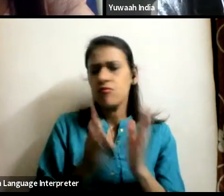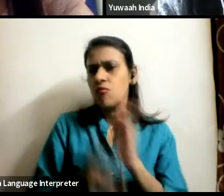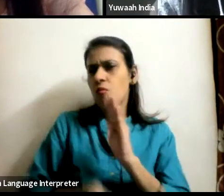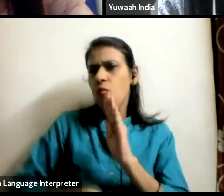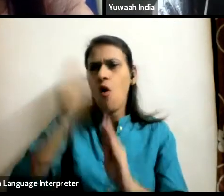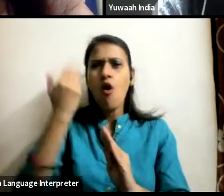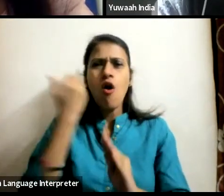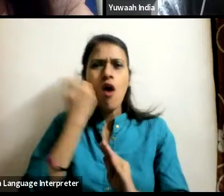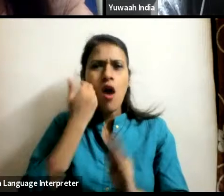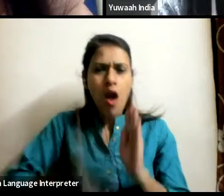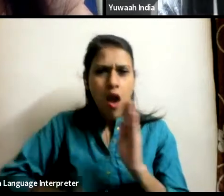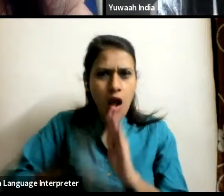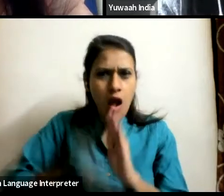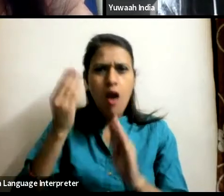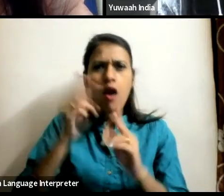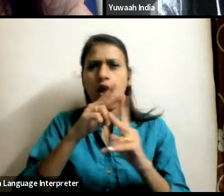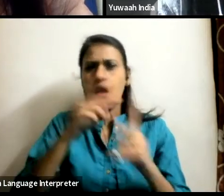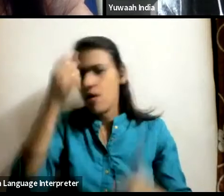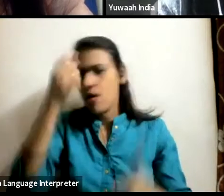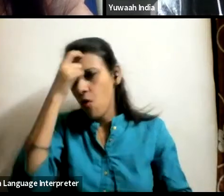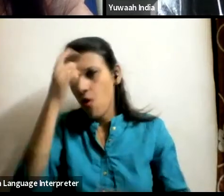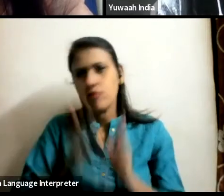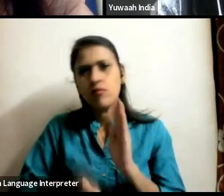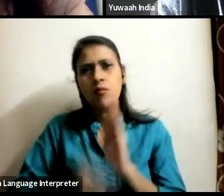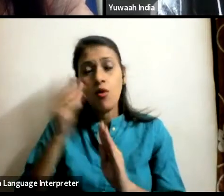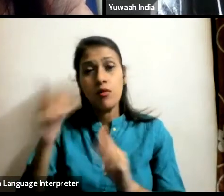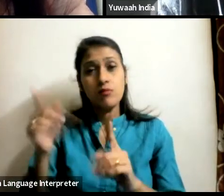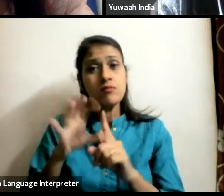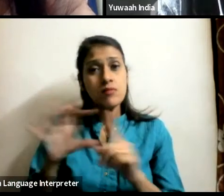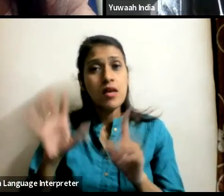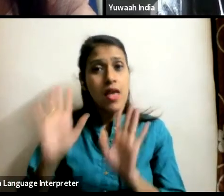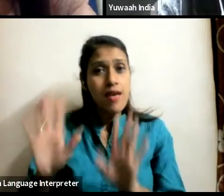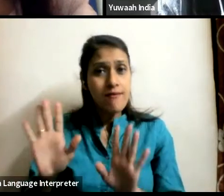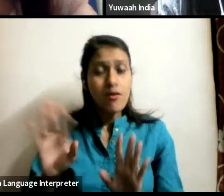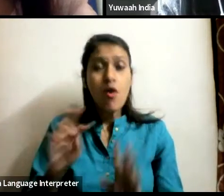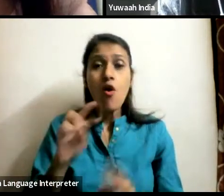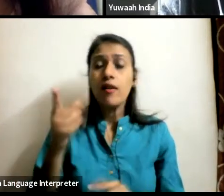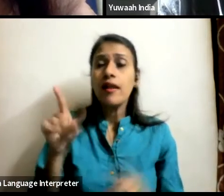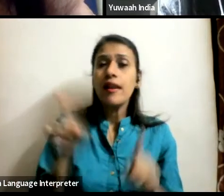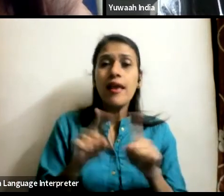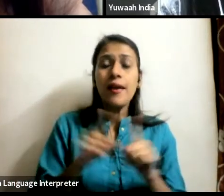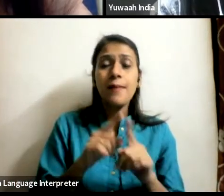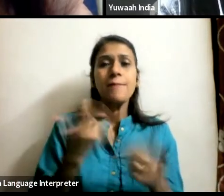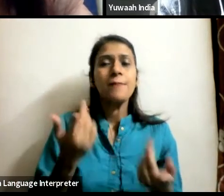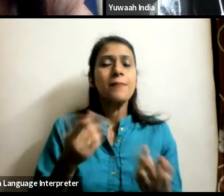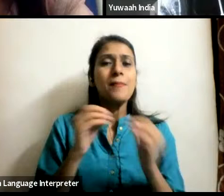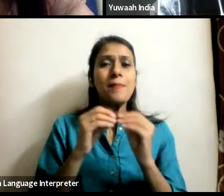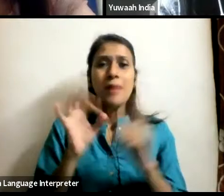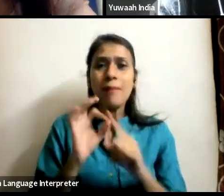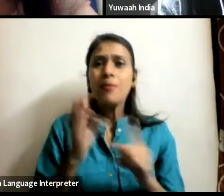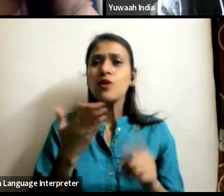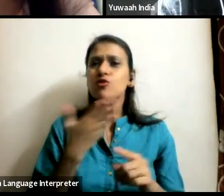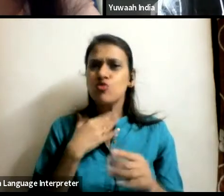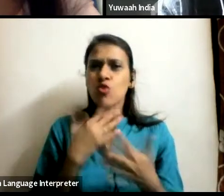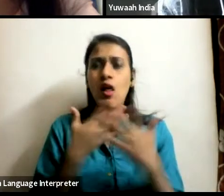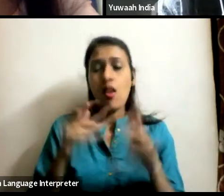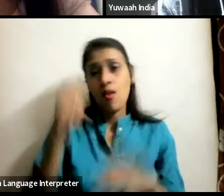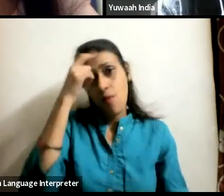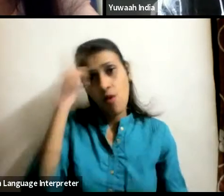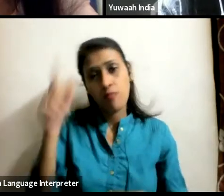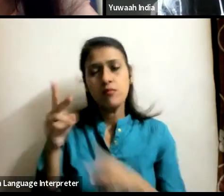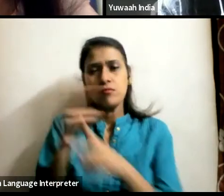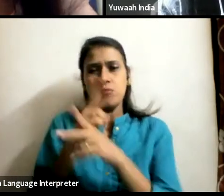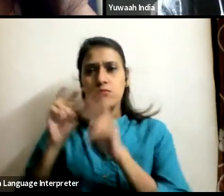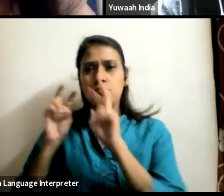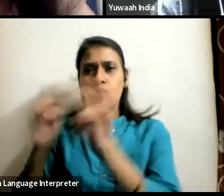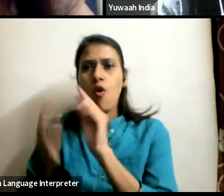उसकी तो उस पेशेंट की जो हाई रिस्क कैटेगरी का पेशेंट है उसकी तो आपको स्पेशल केयर करनी ही पड़ेगी विद इन